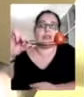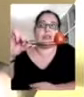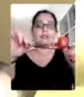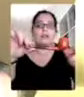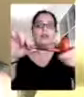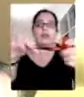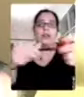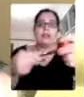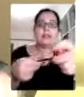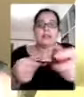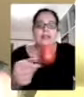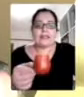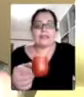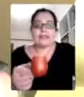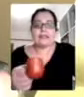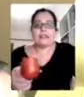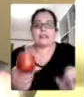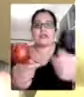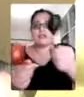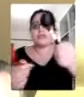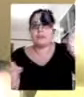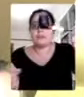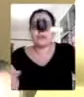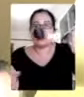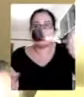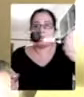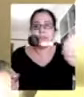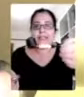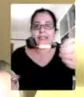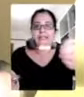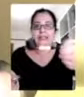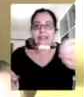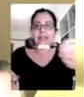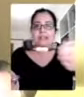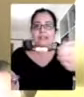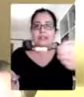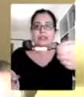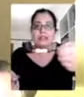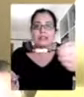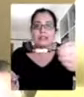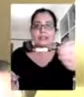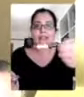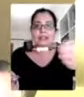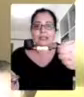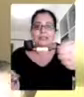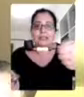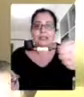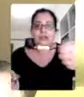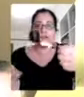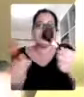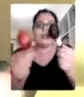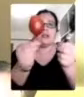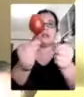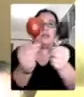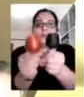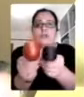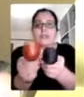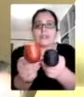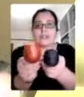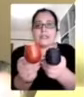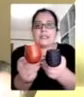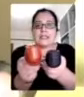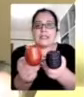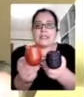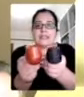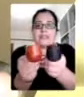arkadaşlar, öyle bir durum yok. Yani şu pipoyu biraz evvel hepinizin önünde yaktım. İlk defa içiyorum.